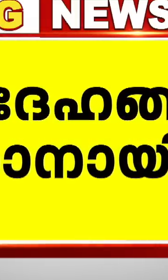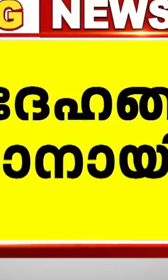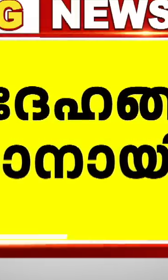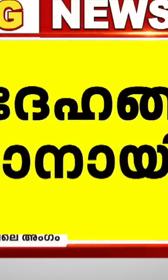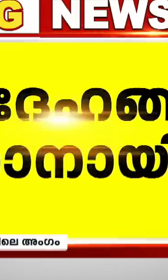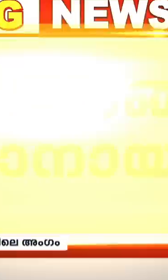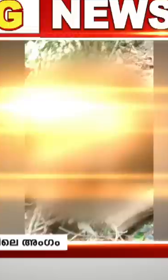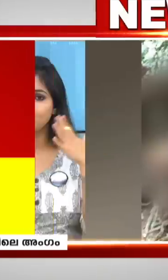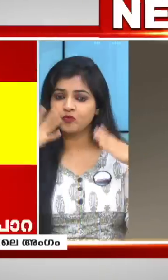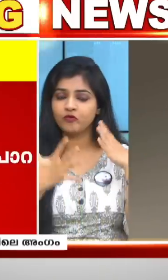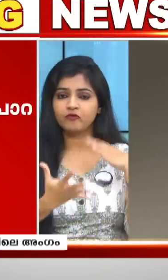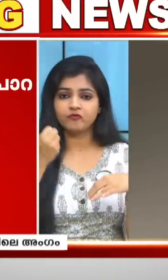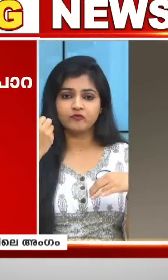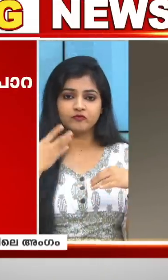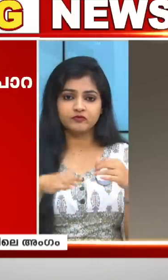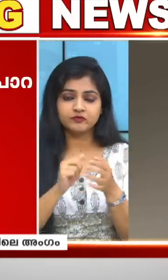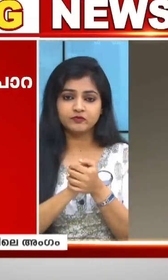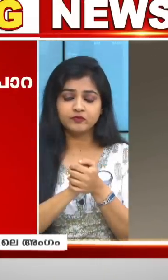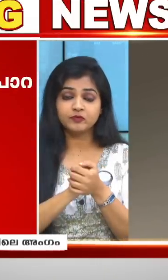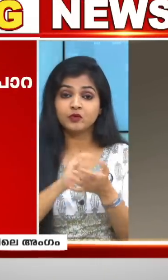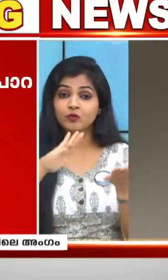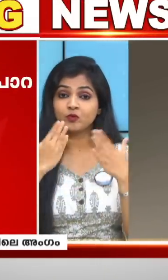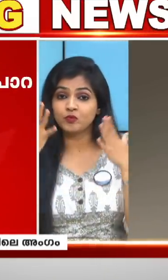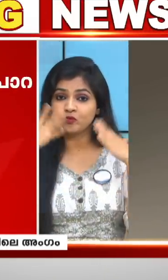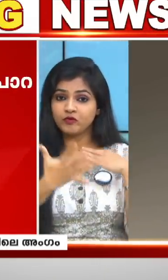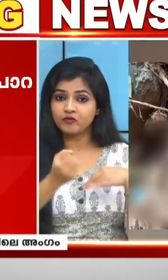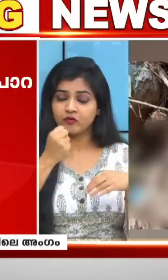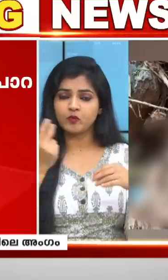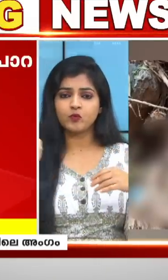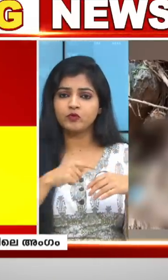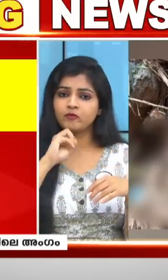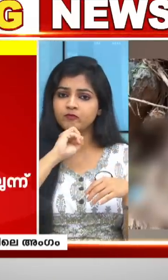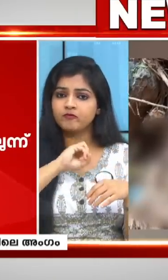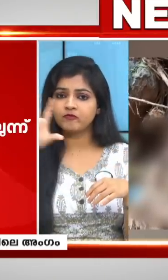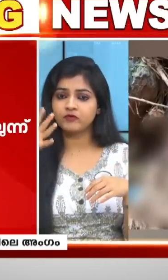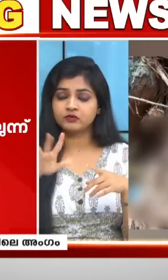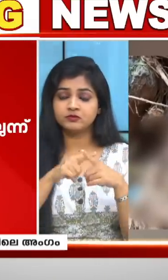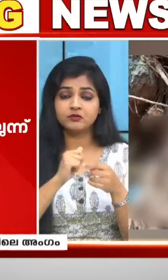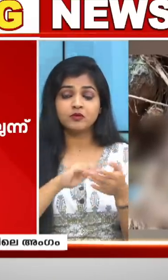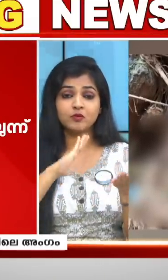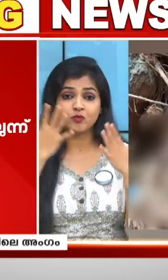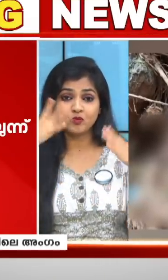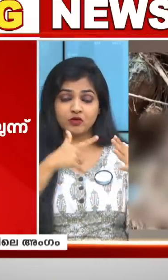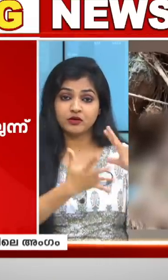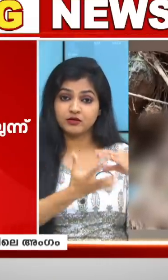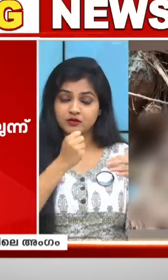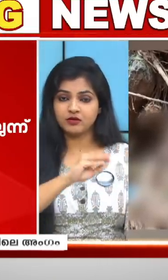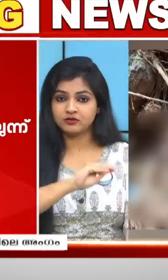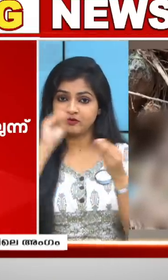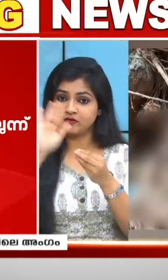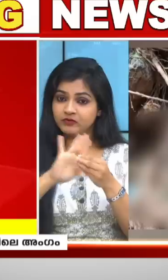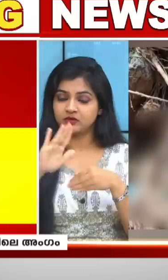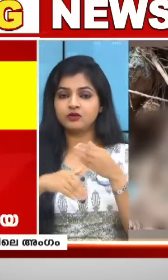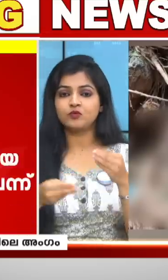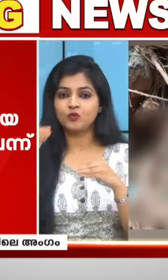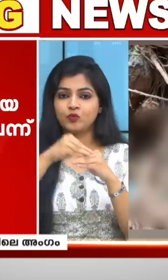സംഭവം കിട്ടിയിട്ടുണ്ട്. അപ്പൊ തന്നെ നമ്മൾ റിപ്പോർട്ടും ചെയ്തിട്ടുണ്ട്. അതിനുശേഷം അവര് അത് എടുക്കാതെ ഇപ്പൊ നമ്മൾ വേറെ ഒന്ന് തിരയണ്ടല്ലോ എന്ന് വിചാരിച്ച് ഇവരെ വെയിറ്റ് ചെയ്ത് നിന്ന്